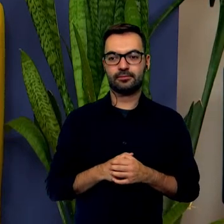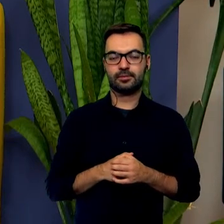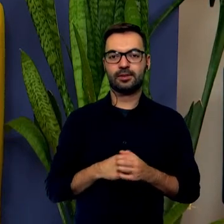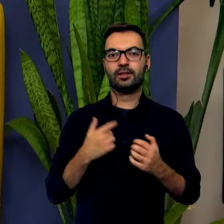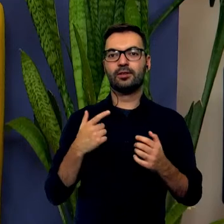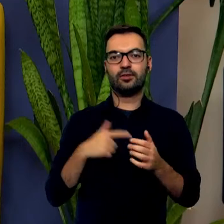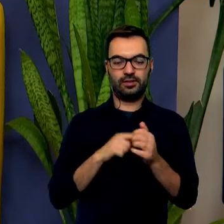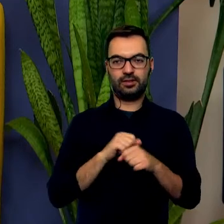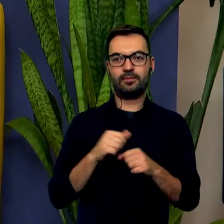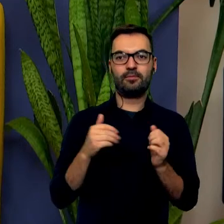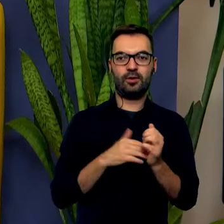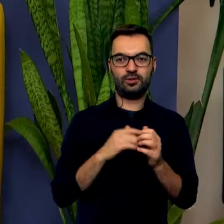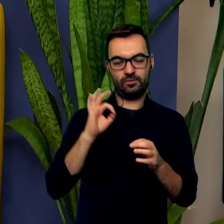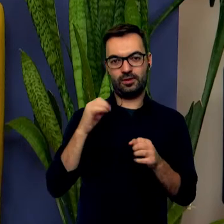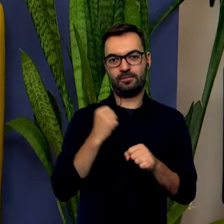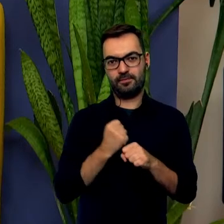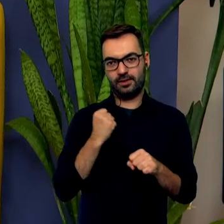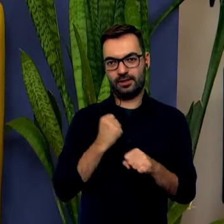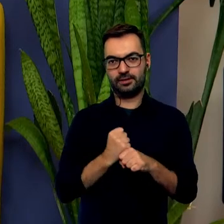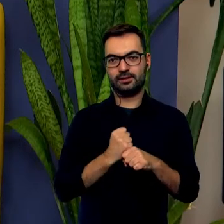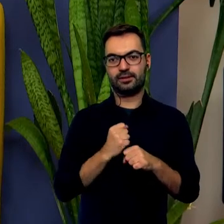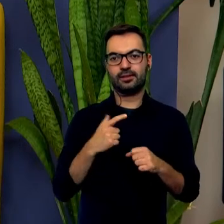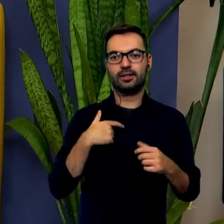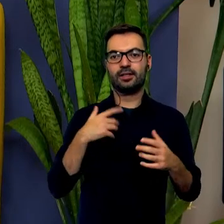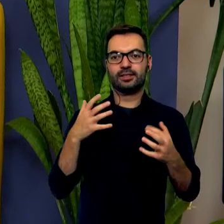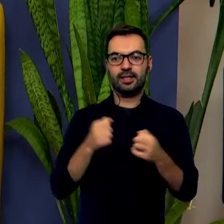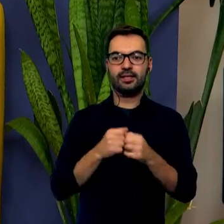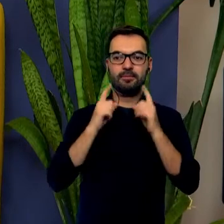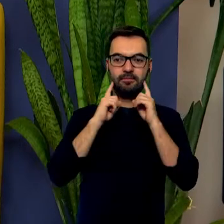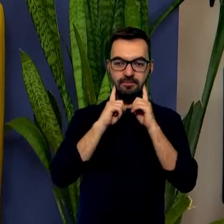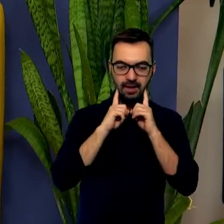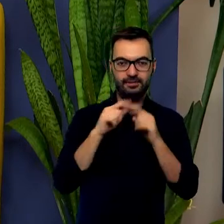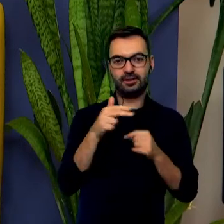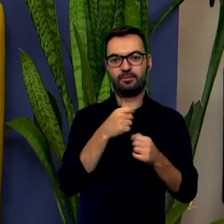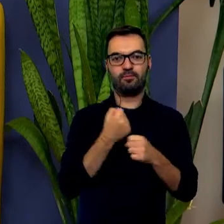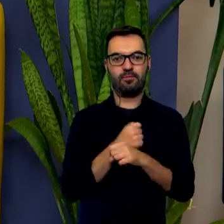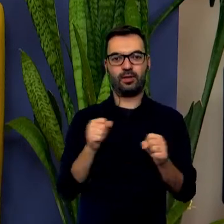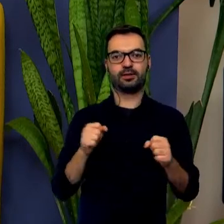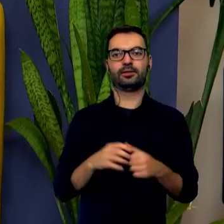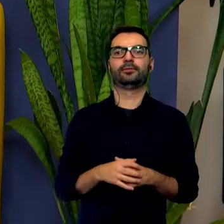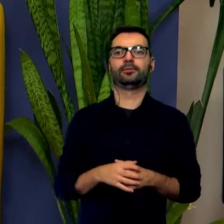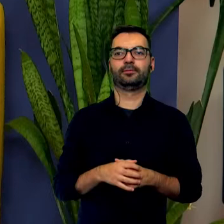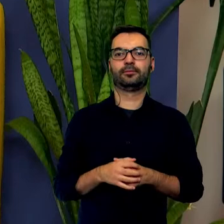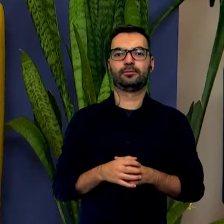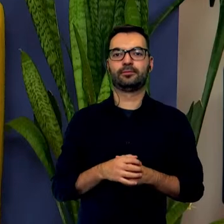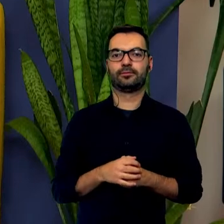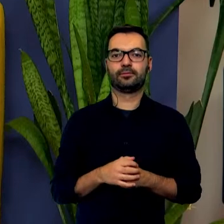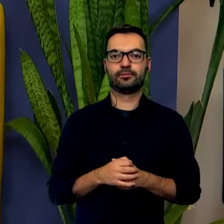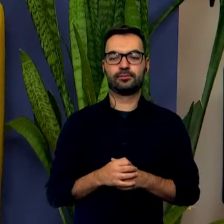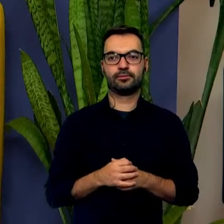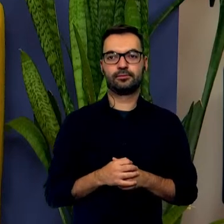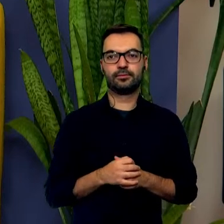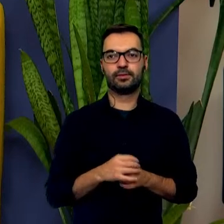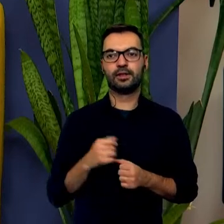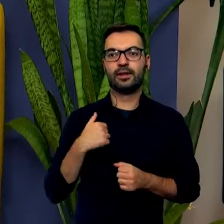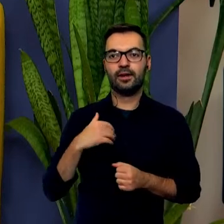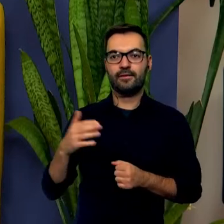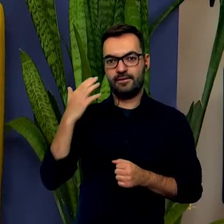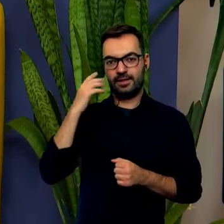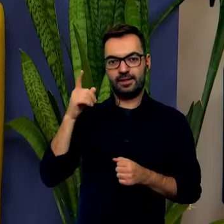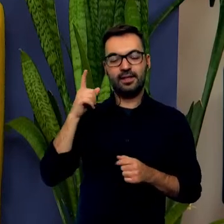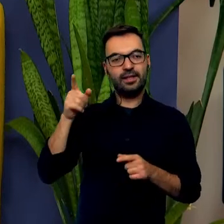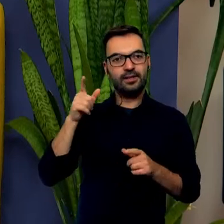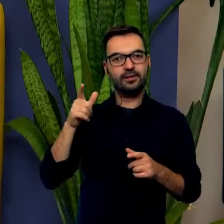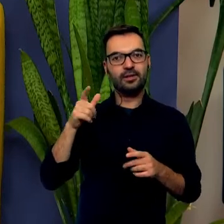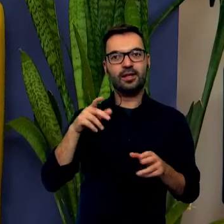co jest też pewnie potrzebne w pracy aktorskiej, do dojścia do prawdy o bohaterze, natomiast też do dojścia do tego momentu w życiu, że ty wiesz, że jesteś we